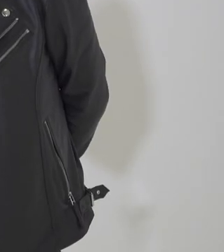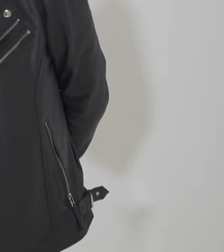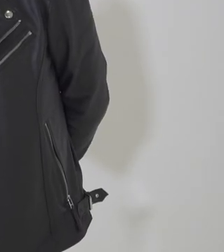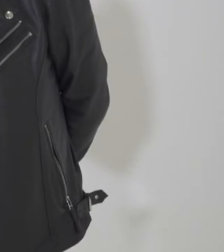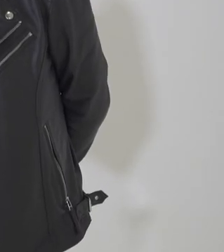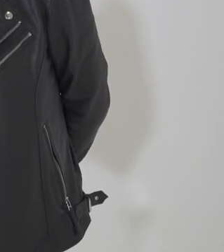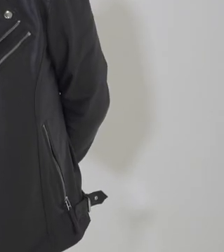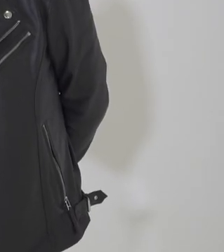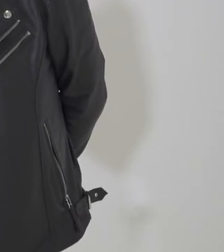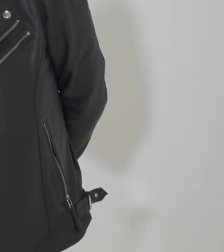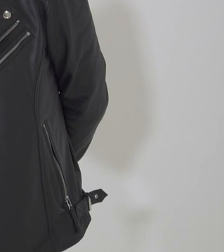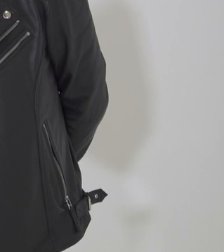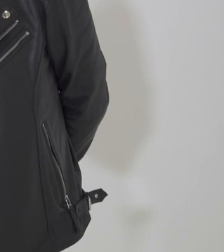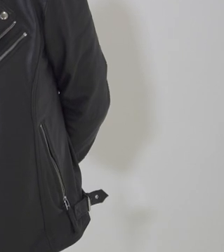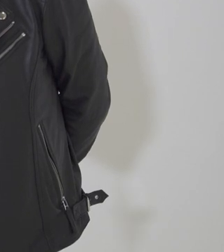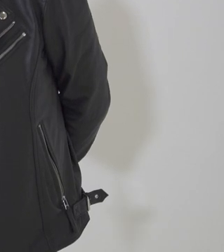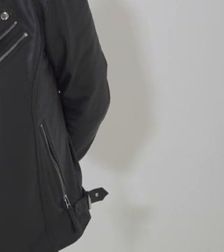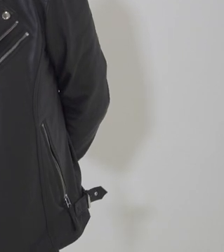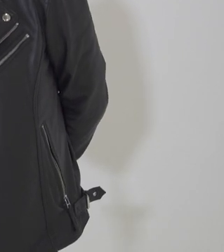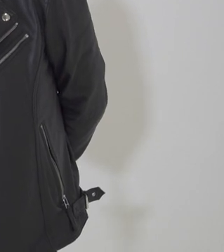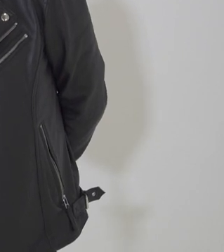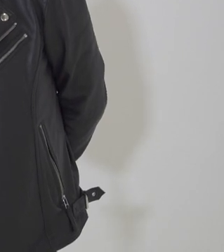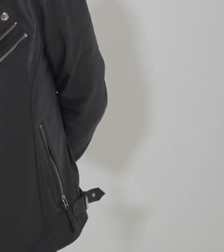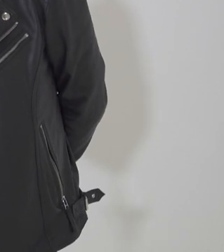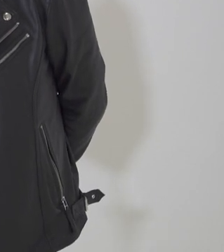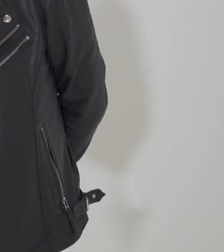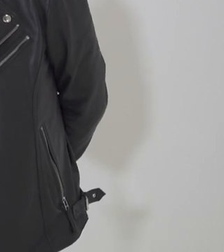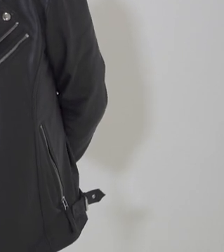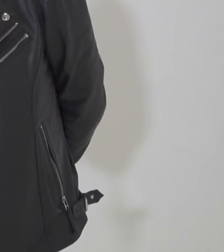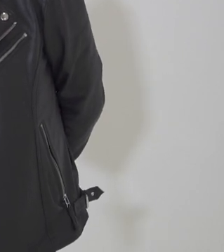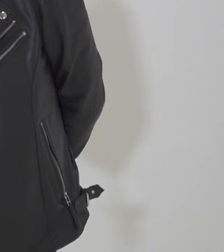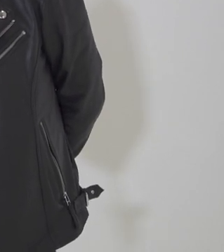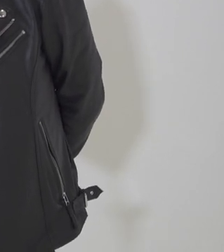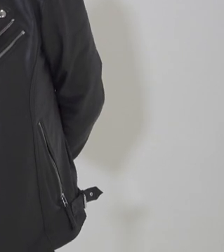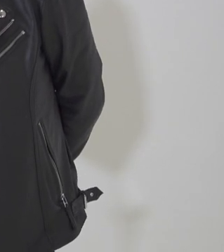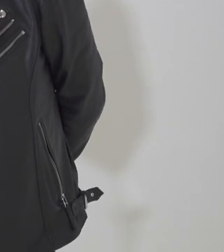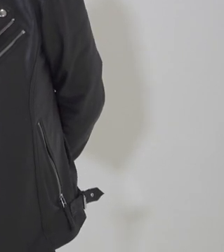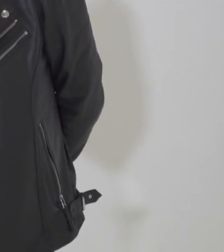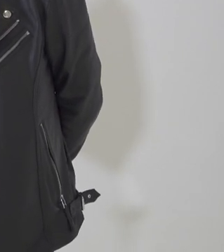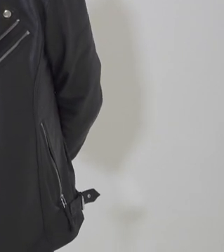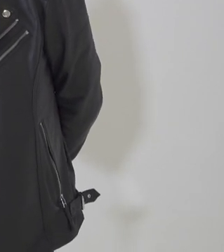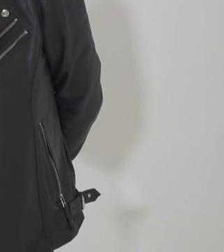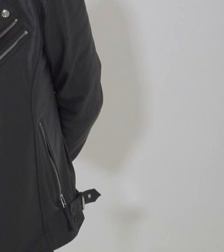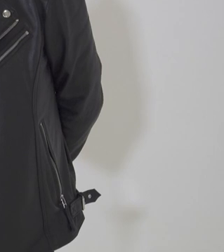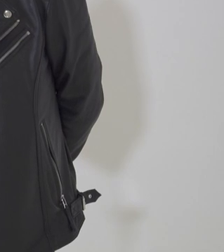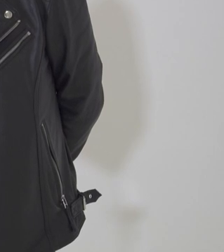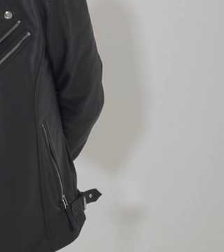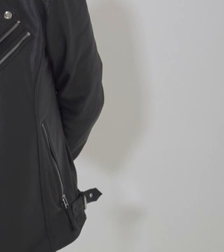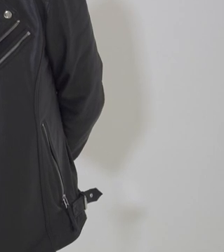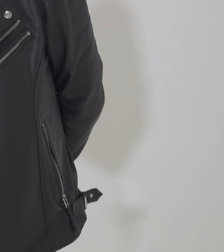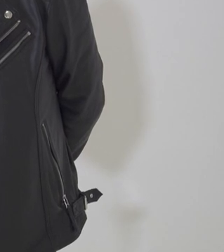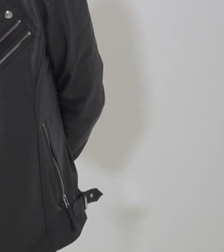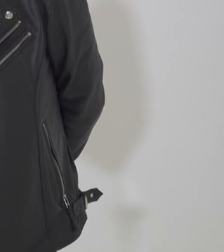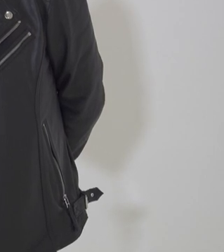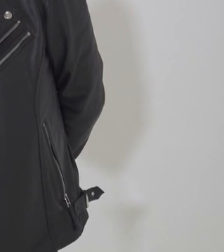sposób jest kontynuacją jego praca alfabet cytaty ścierana animacja zaczyna się portretem